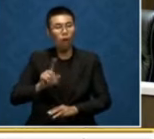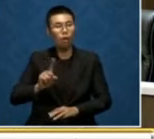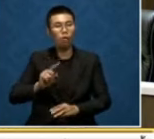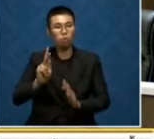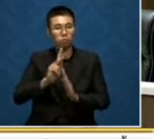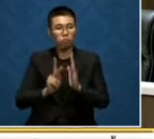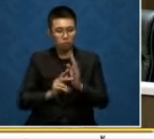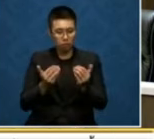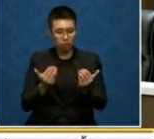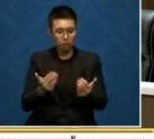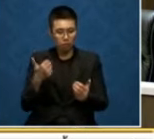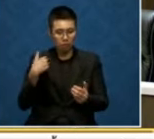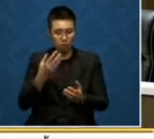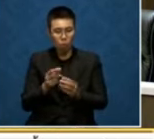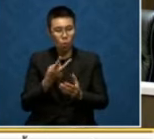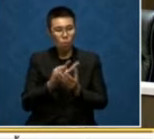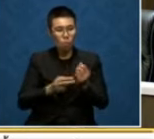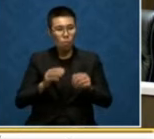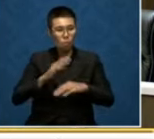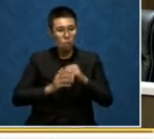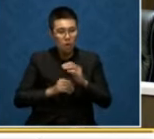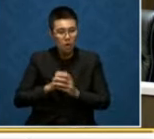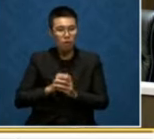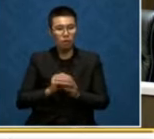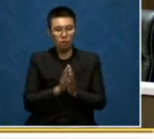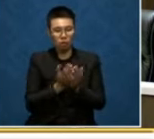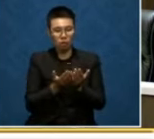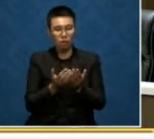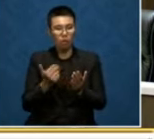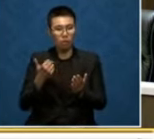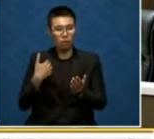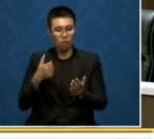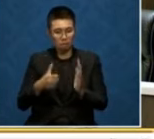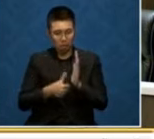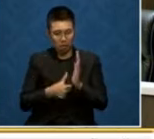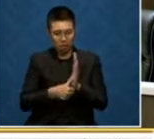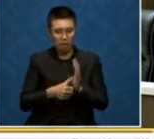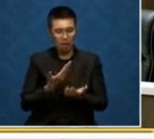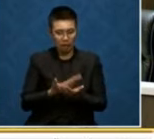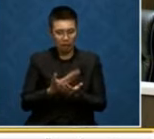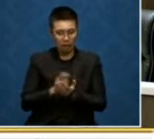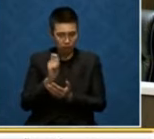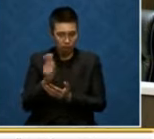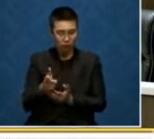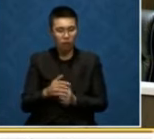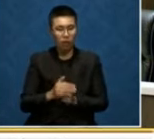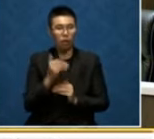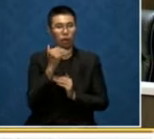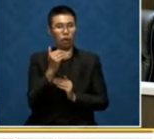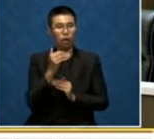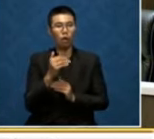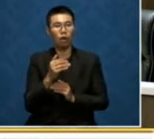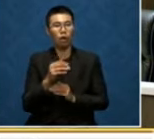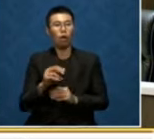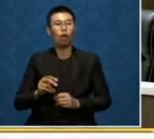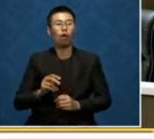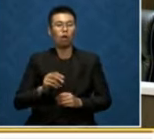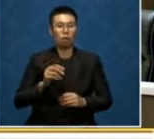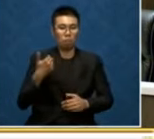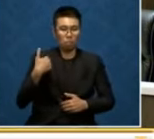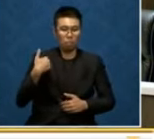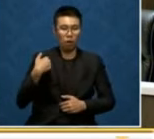กฎหมายฉบับนี้ได้มีคู่มือการจัดเก็บภาษีขององค์กรปกครองส่วนท้องถิ่นซึ่งออกโดยกำหนดโดยกรมส่งเสริมการปกครองท้อง